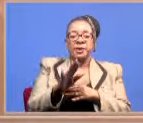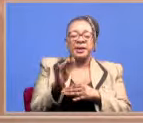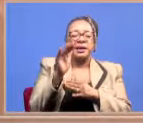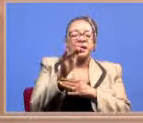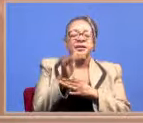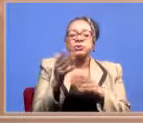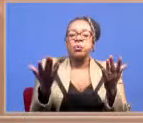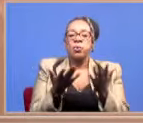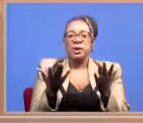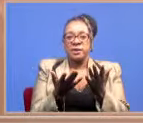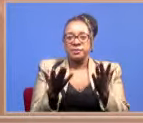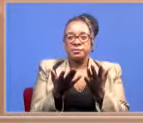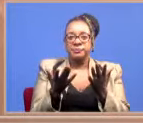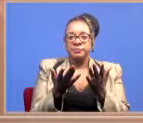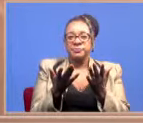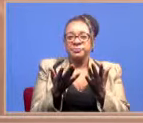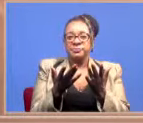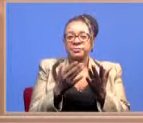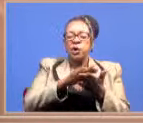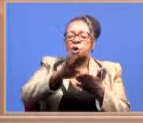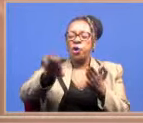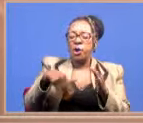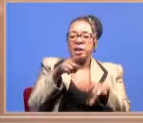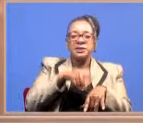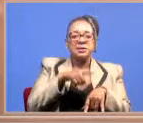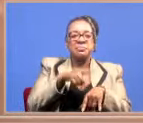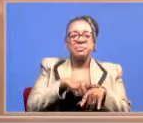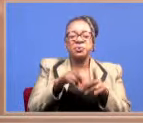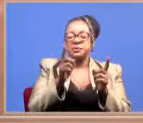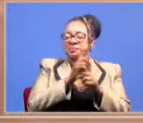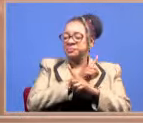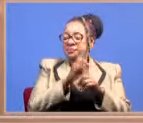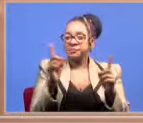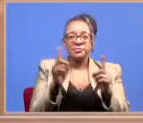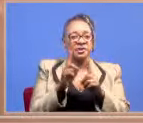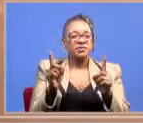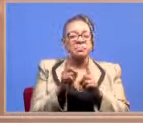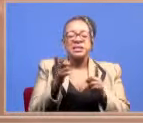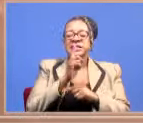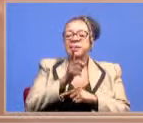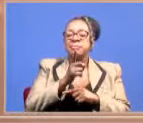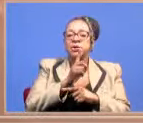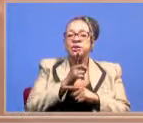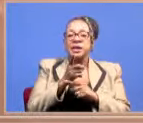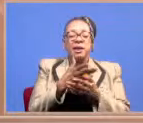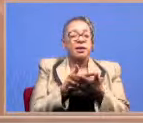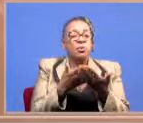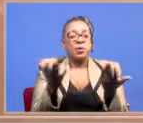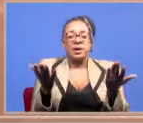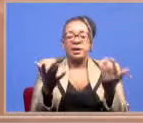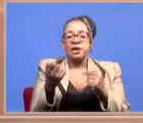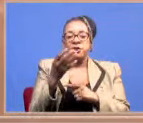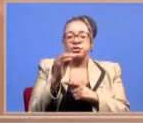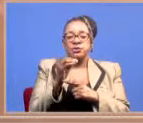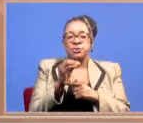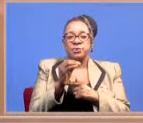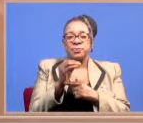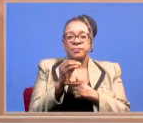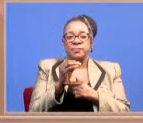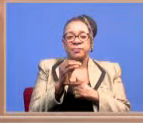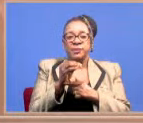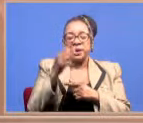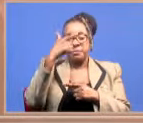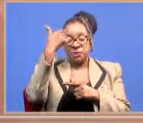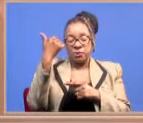whereabouts. All this time he had never been charged with anything, he'd never been summoned anywhere. So due to